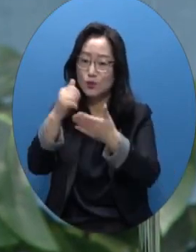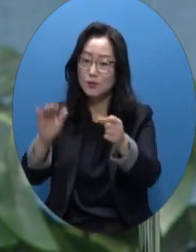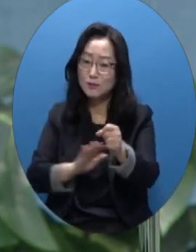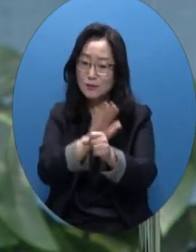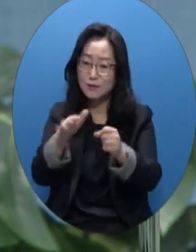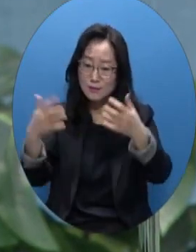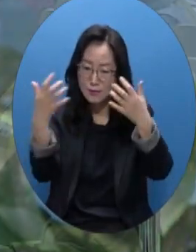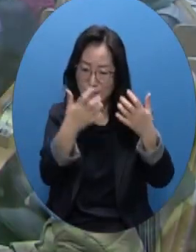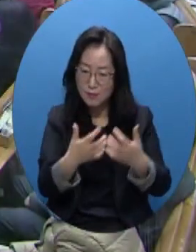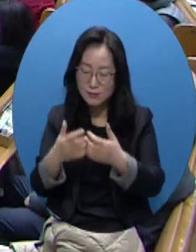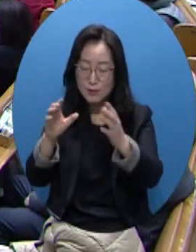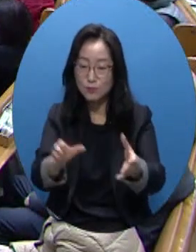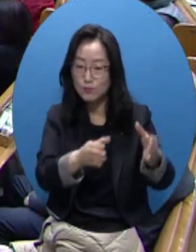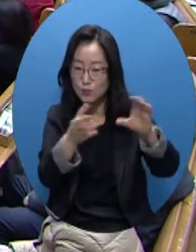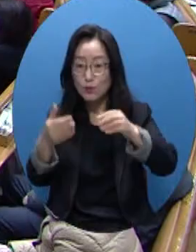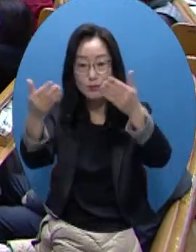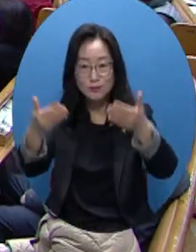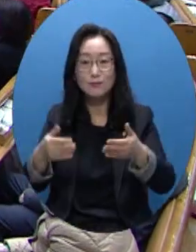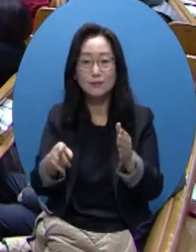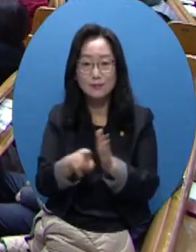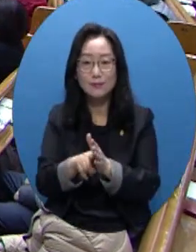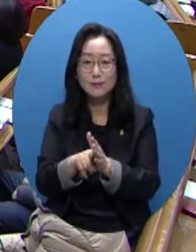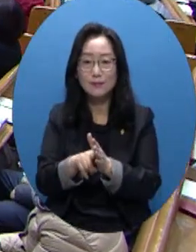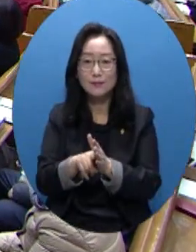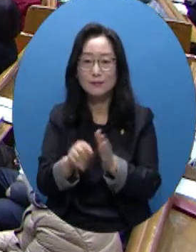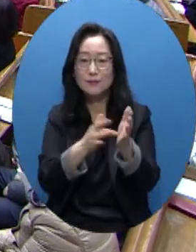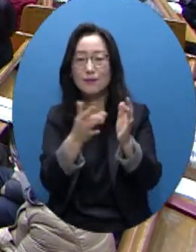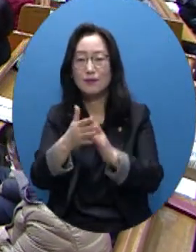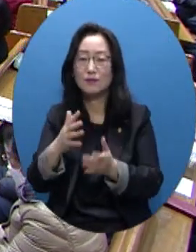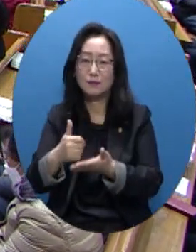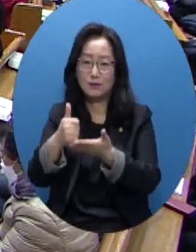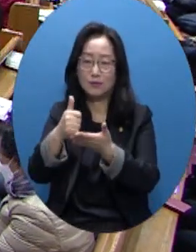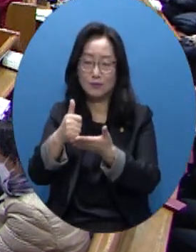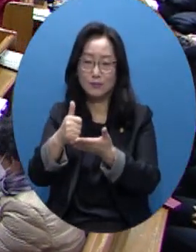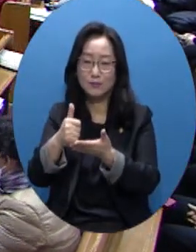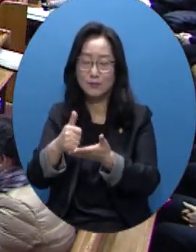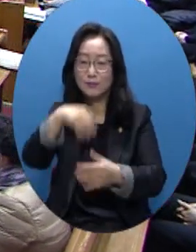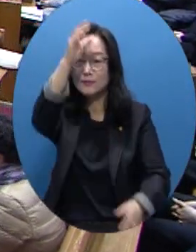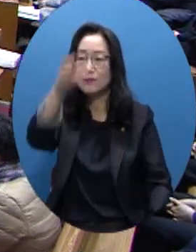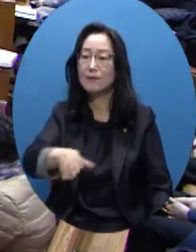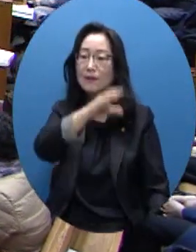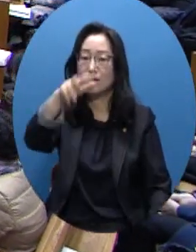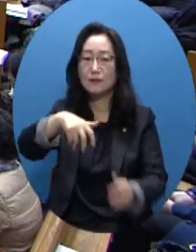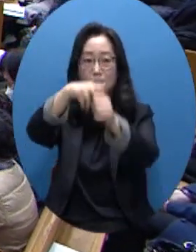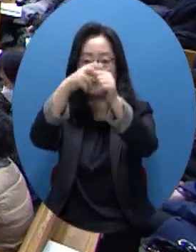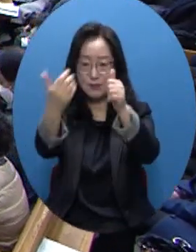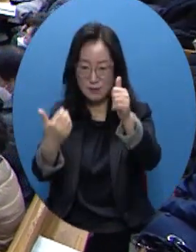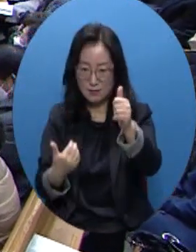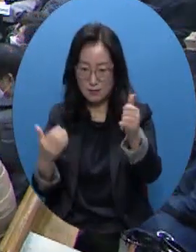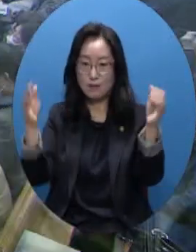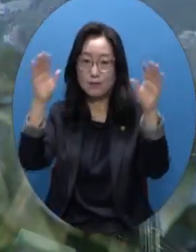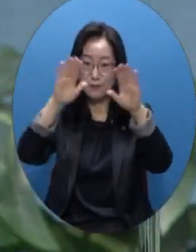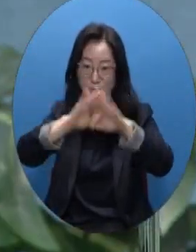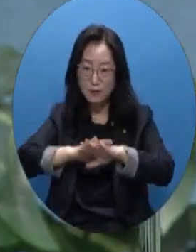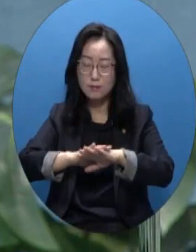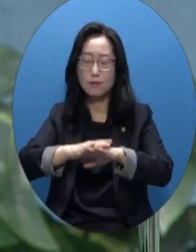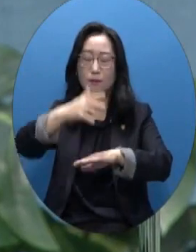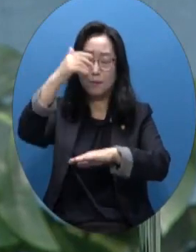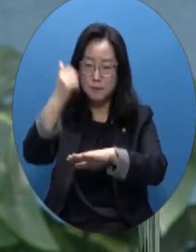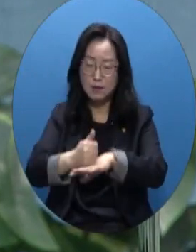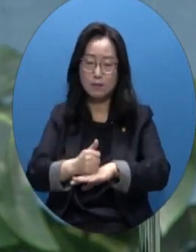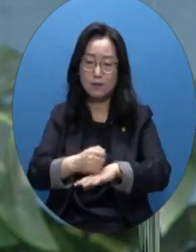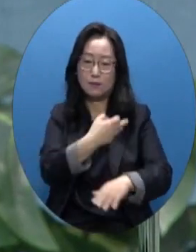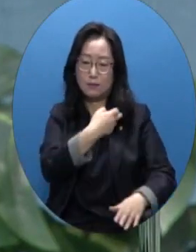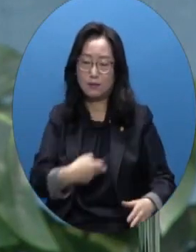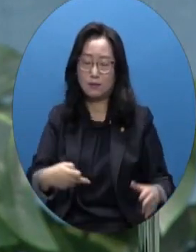넘치게 부어 질 것입니다 예수님께서 십자가 듯이 전날 밤 마지막으로 채널과